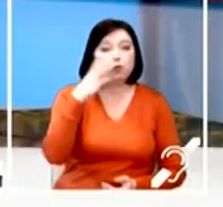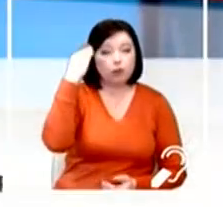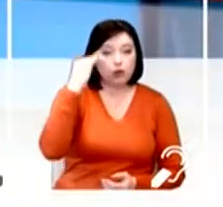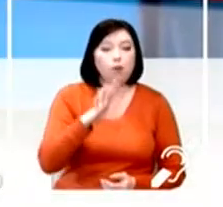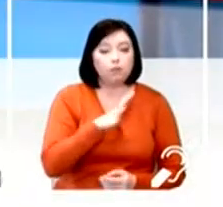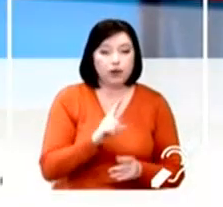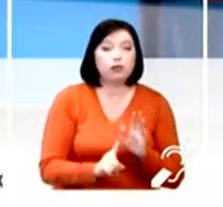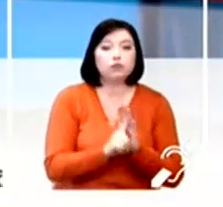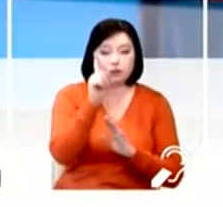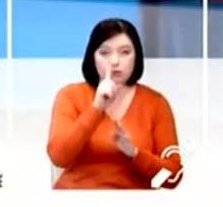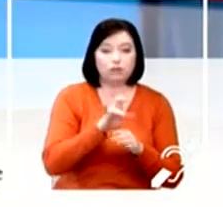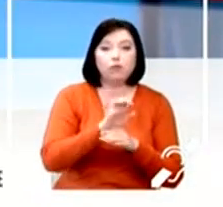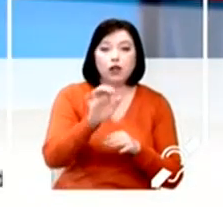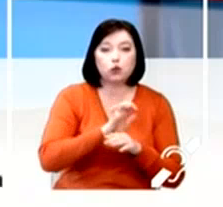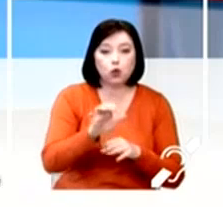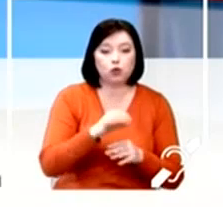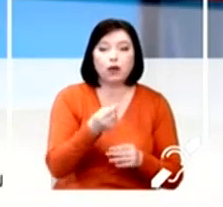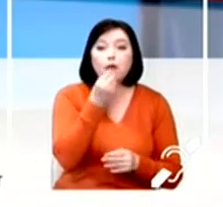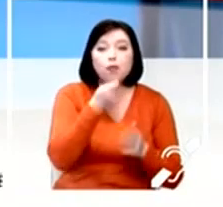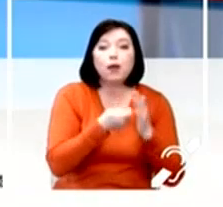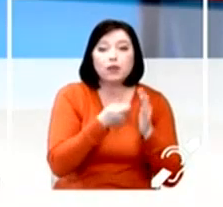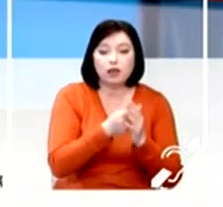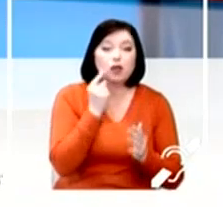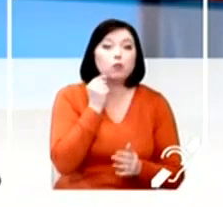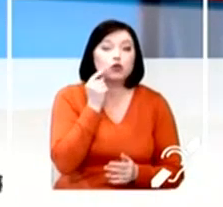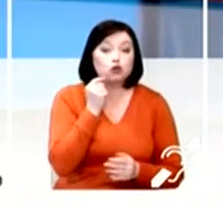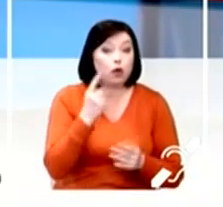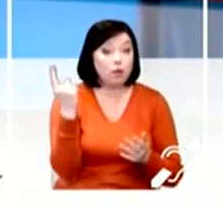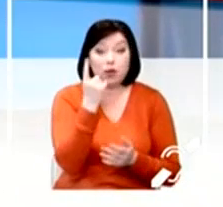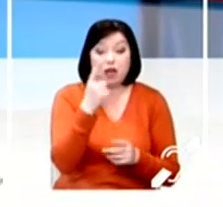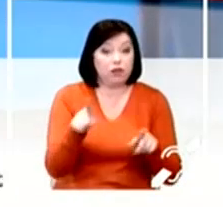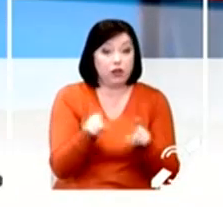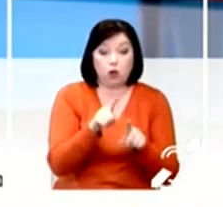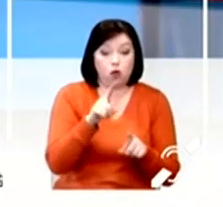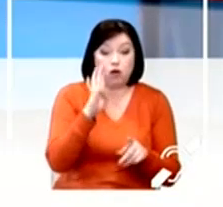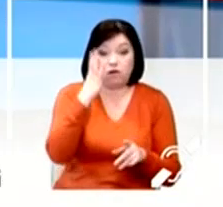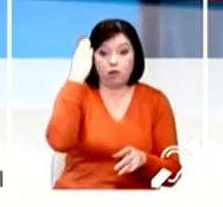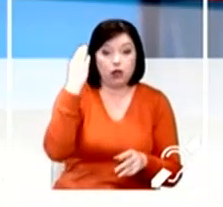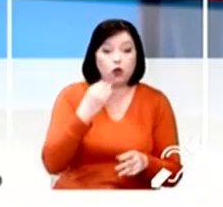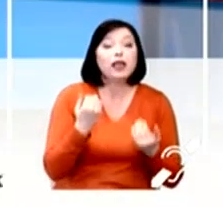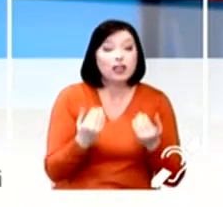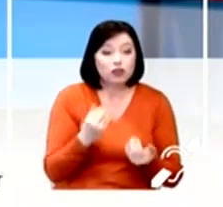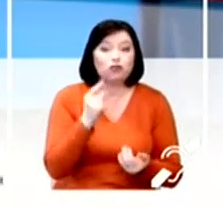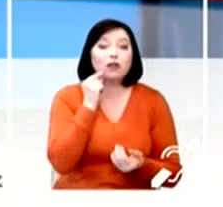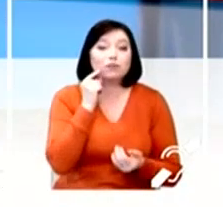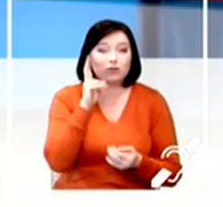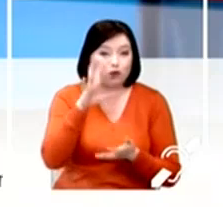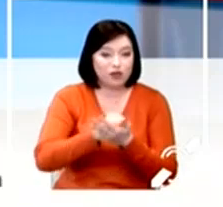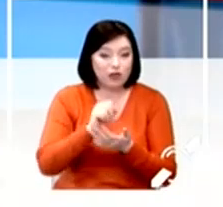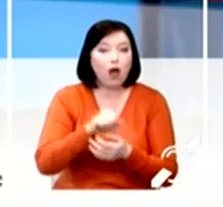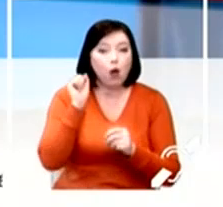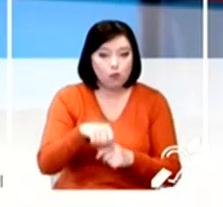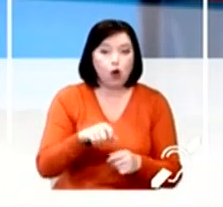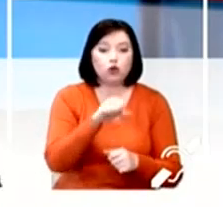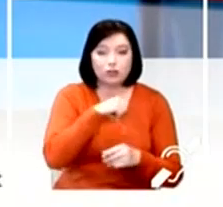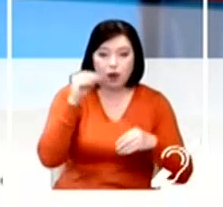Moldova a fost inaugurată o linie de producere a hranei pentru albine, prima de acest fel în țară. Acum apicultorii pot fabrica și chiar